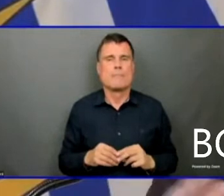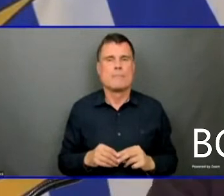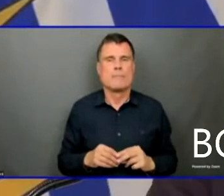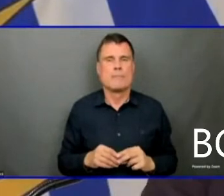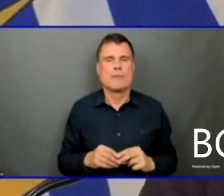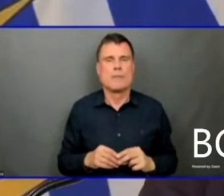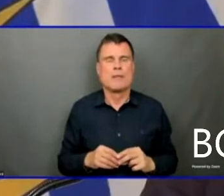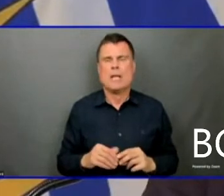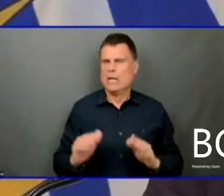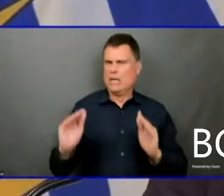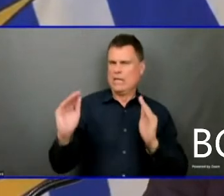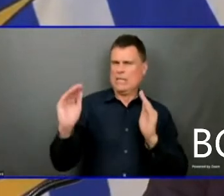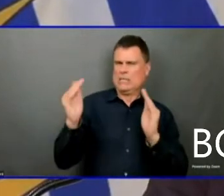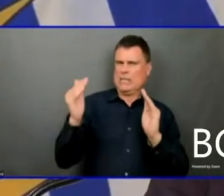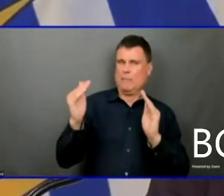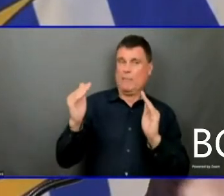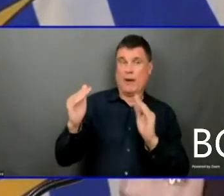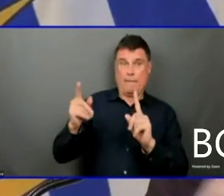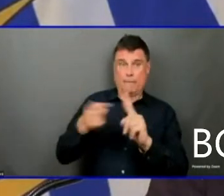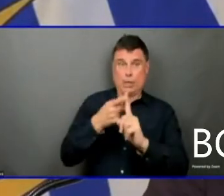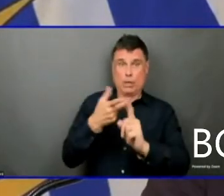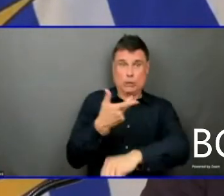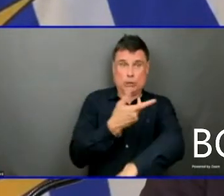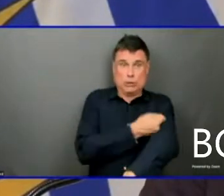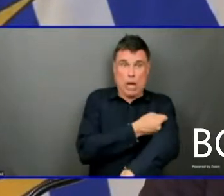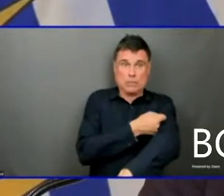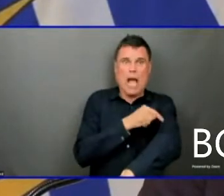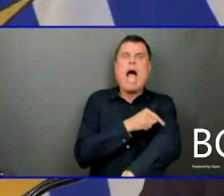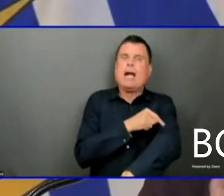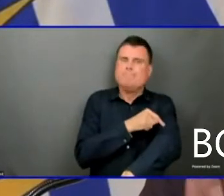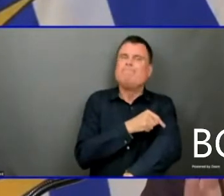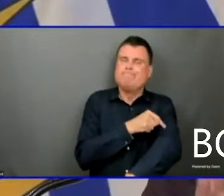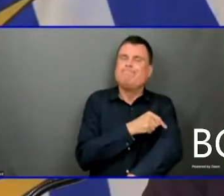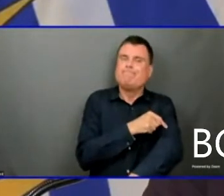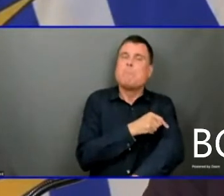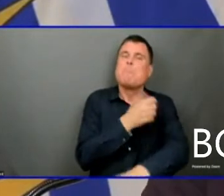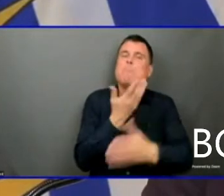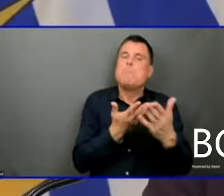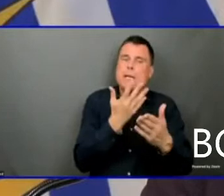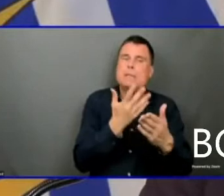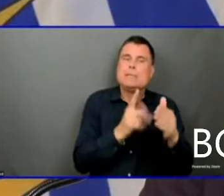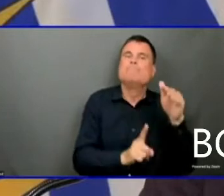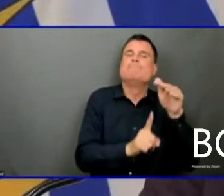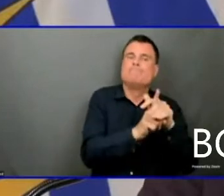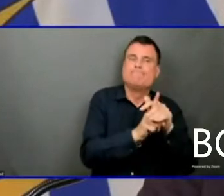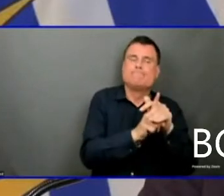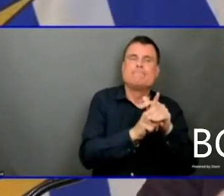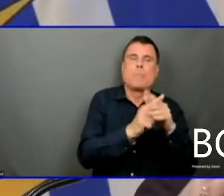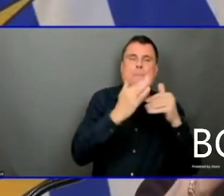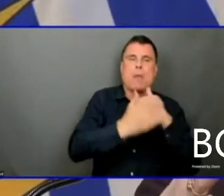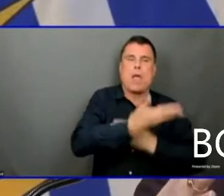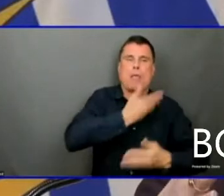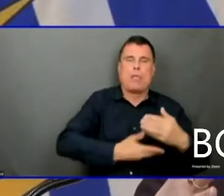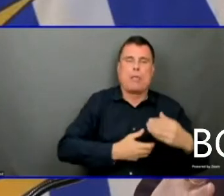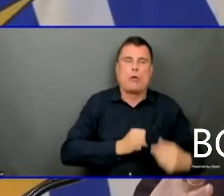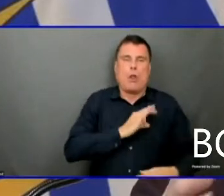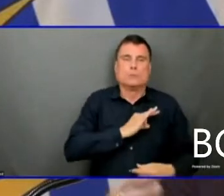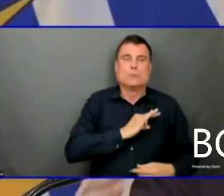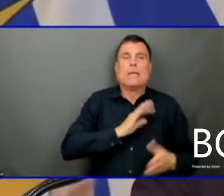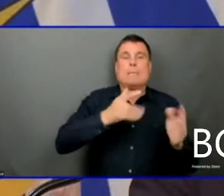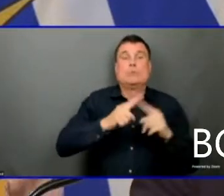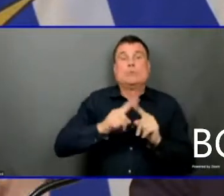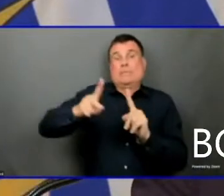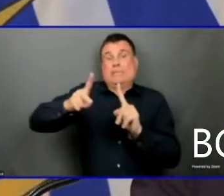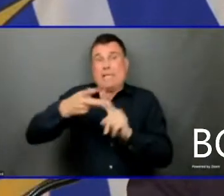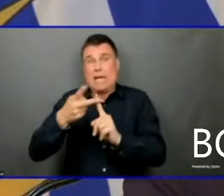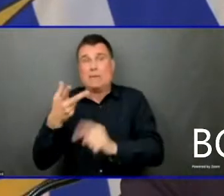所以只要是第一针的时候进去疫苗打进去之后，让身体里边的激起身体里